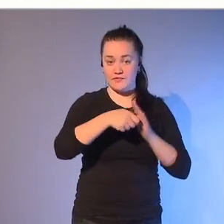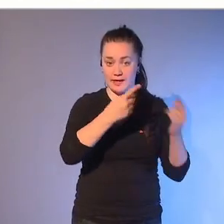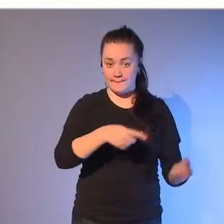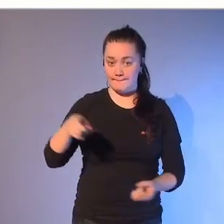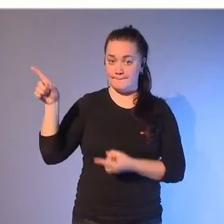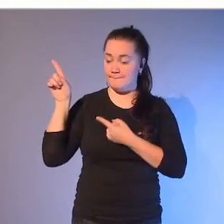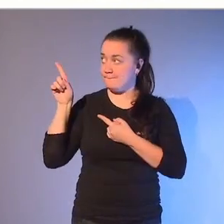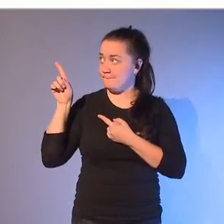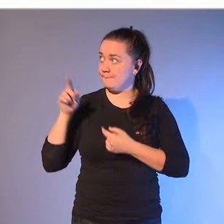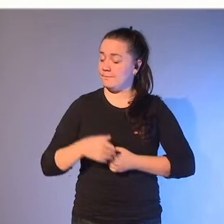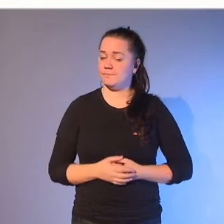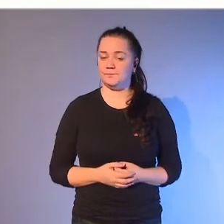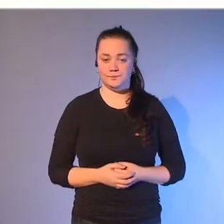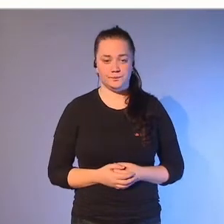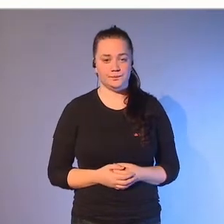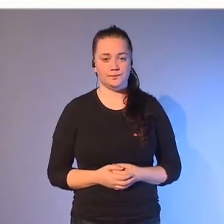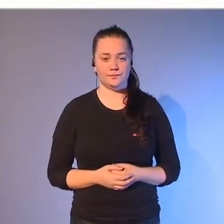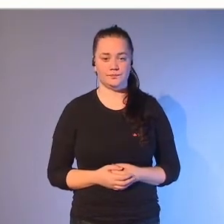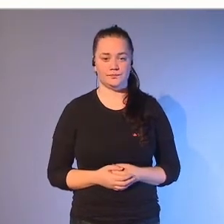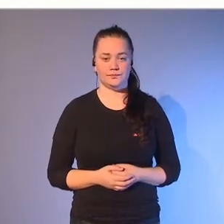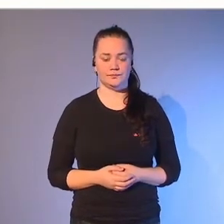don't care about nothing, man.